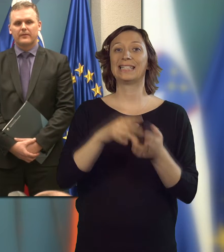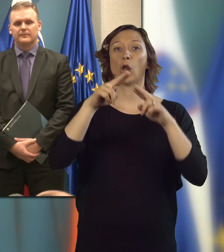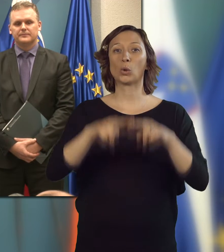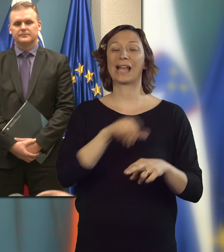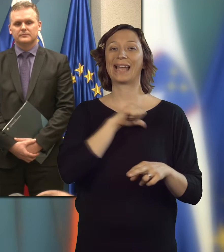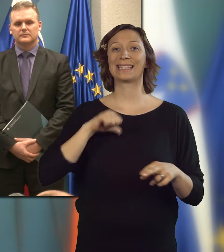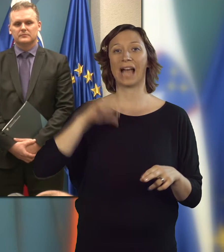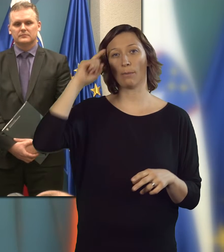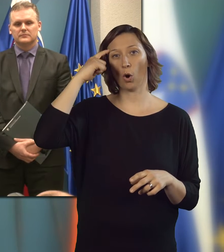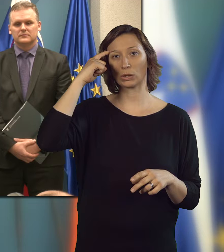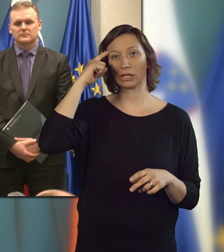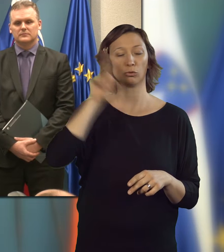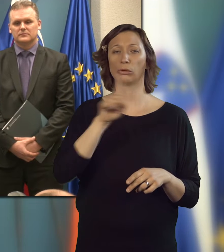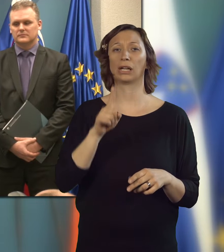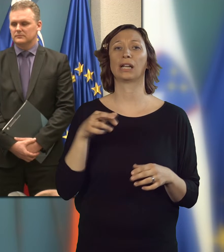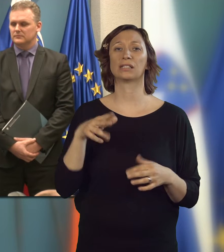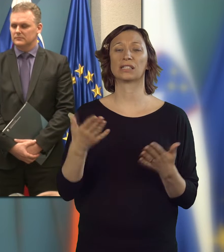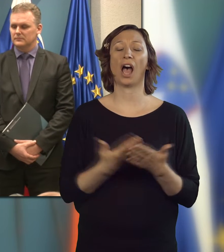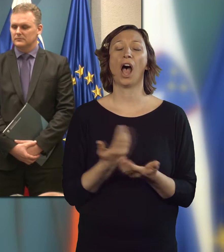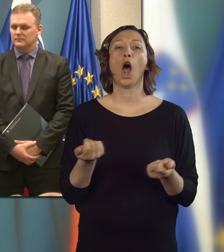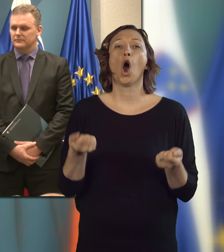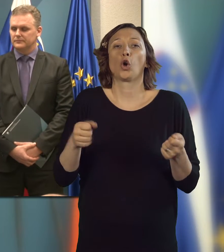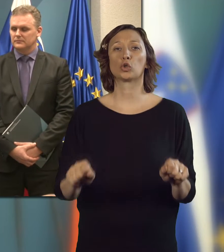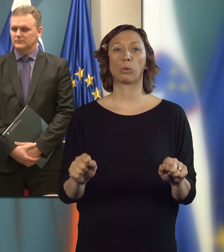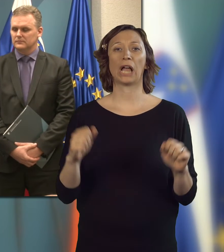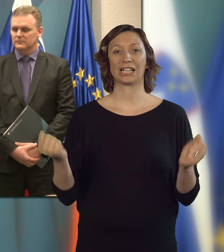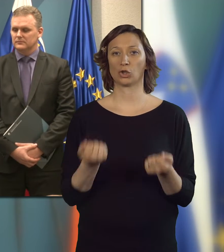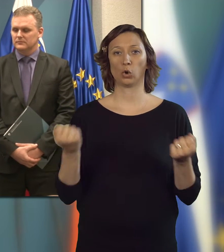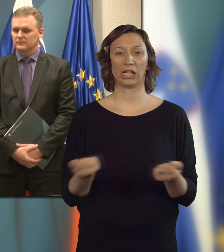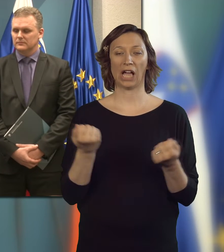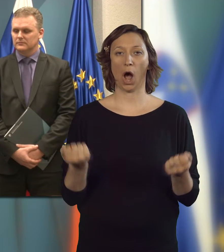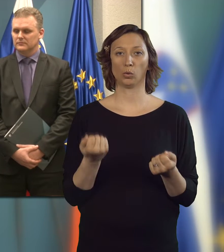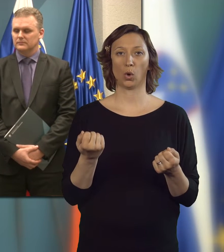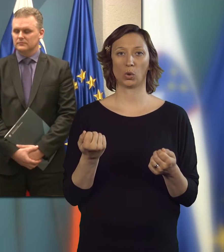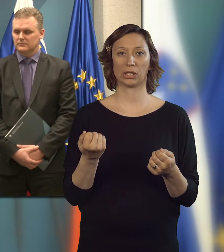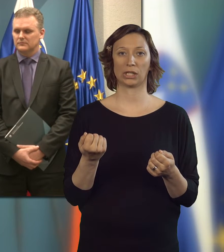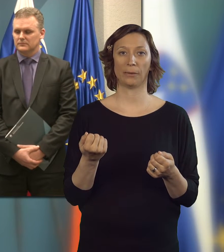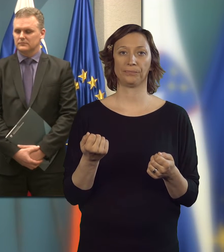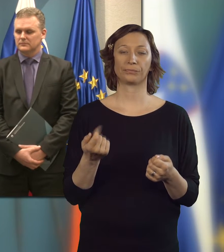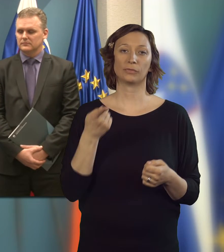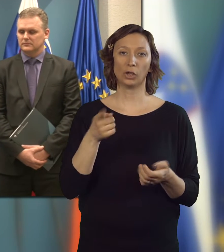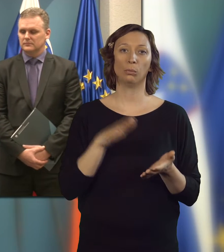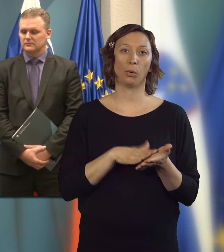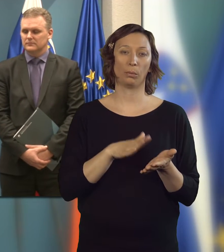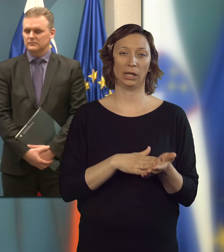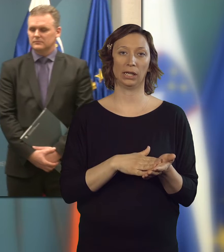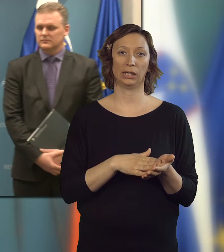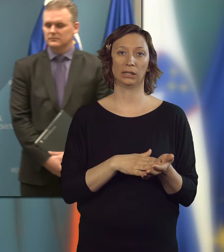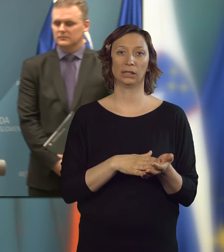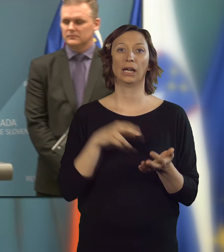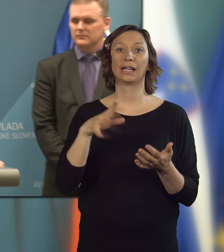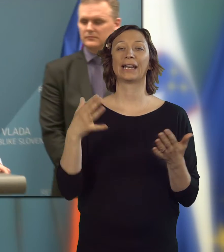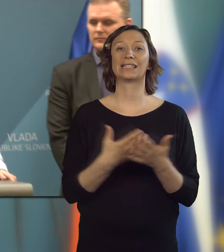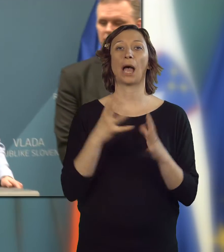ostaja samooskrba in ne gre za gospodarsko dejavnost, kar